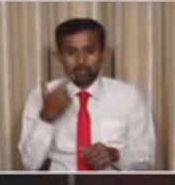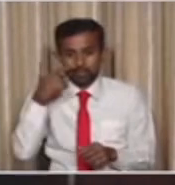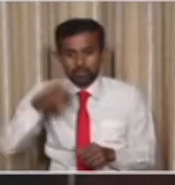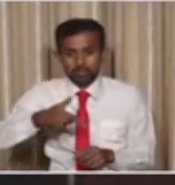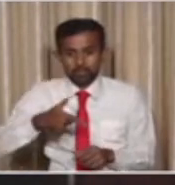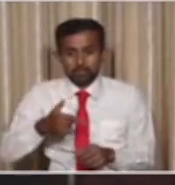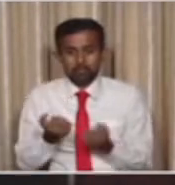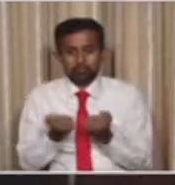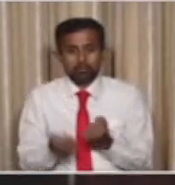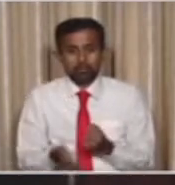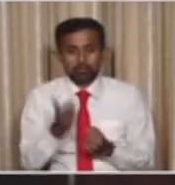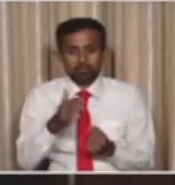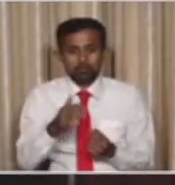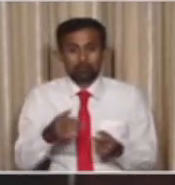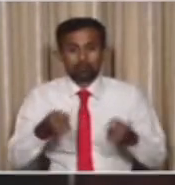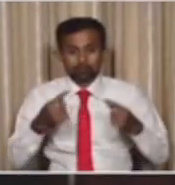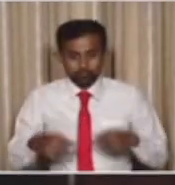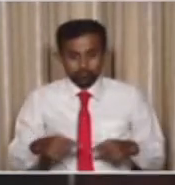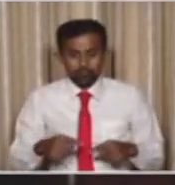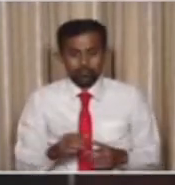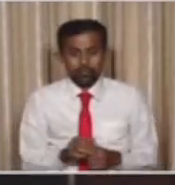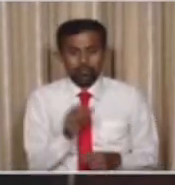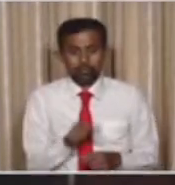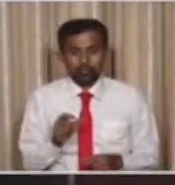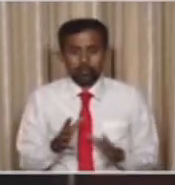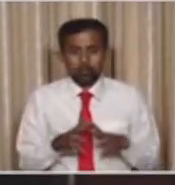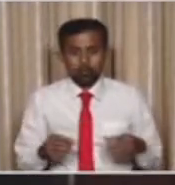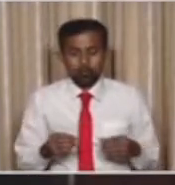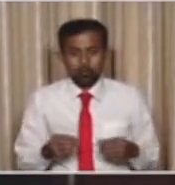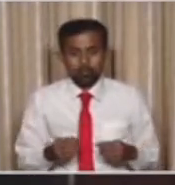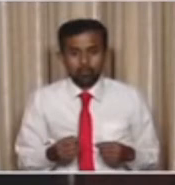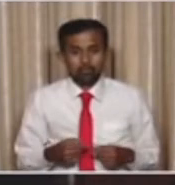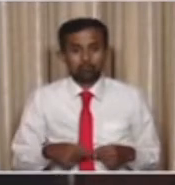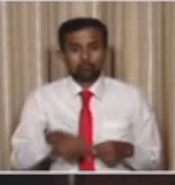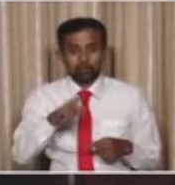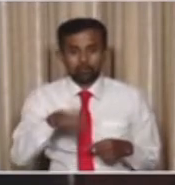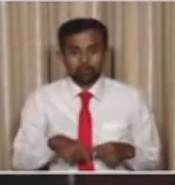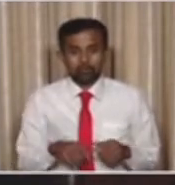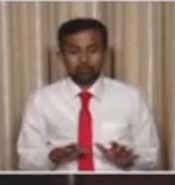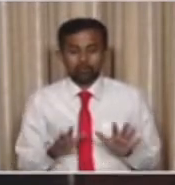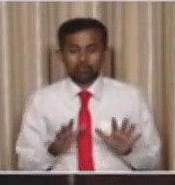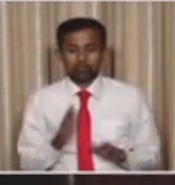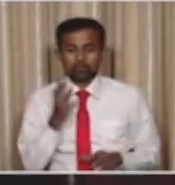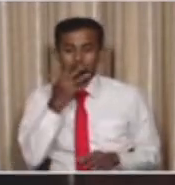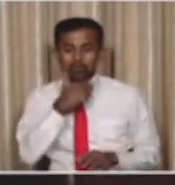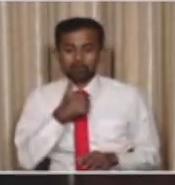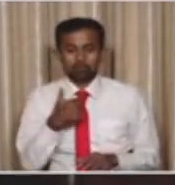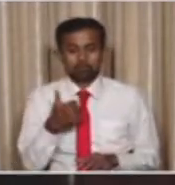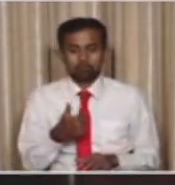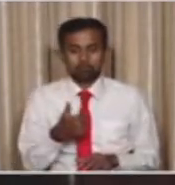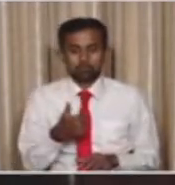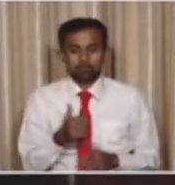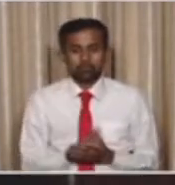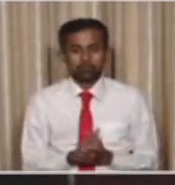දේවල්, තවත් පඩිපෙලක් යටට බැස්සහම මේ මිනිස්සුන්ගේ බඩු බාහිර ආදී ගමන් කරනවා. ඒවා පුදුම ලස්සනයි බලන්න. එතනින්